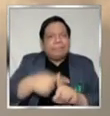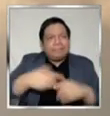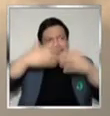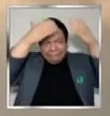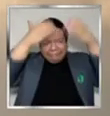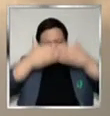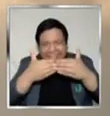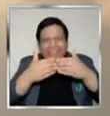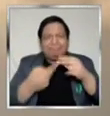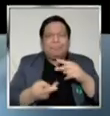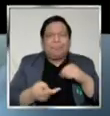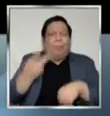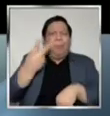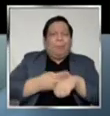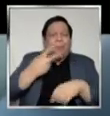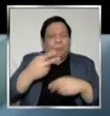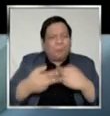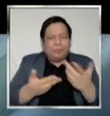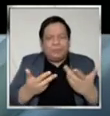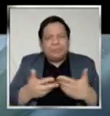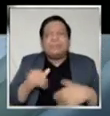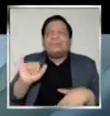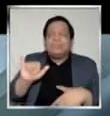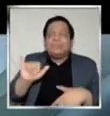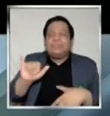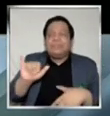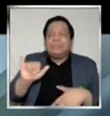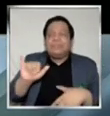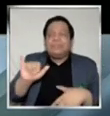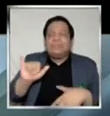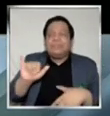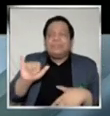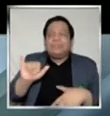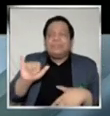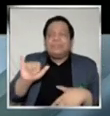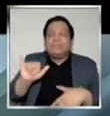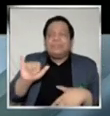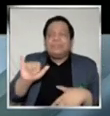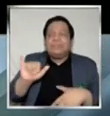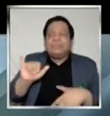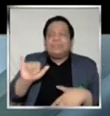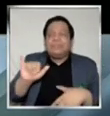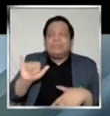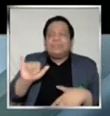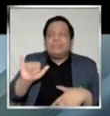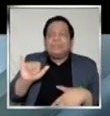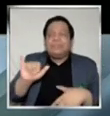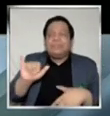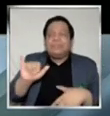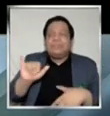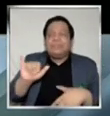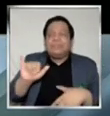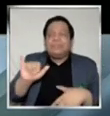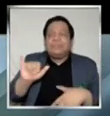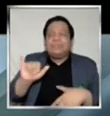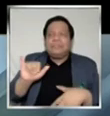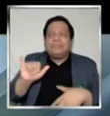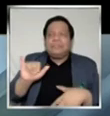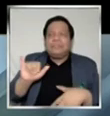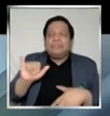init. Vicky. Oo, nako sige, maraming salamat po sa inyo, Mang Tani. Ingat po kayo. Maraming salamat din, Vicky, ha? At ingat po tayong lahat.